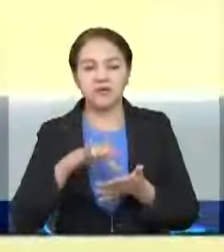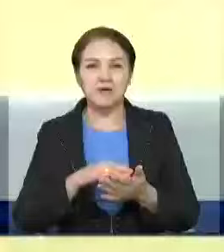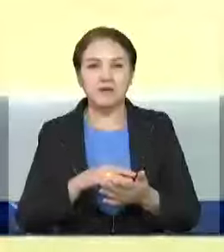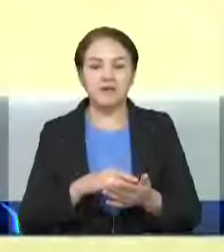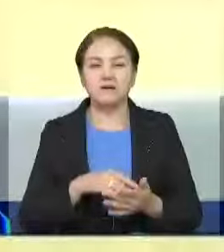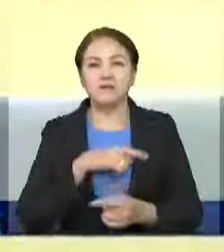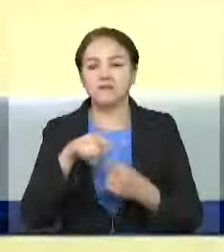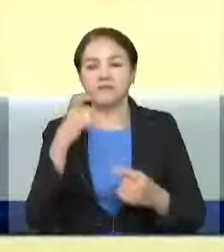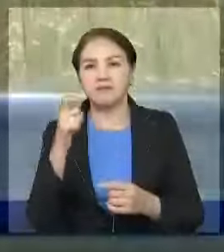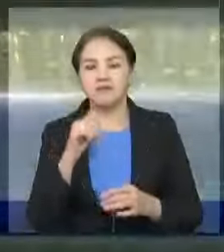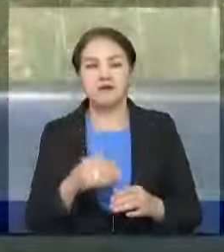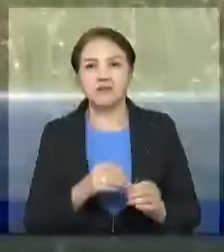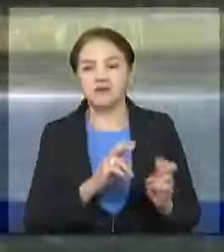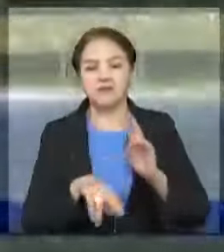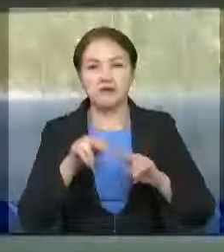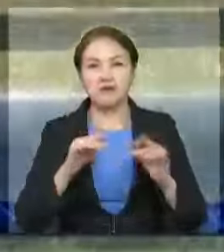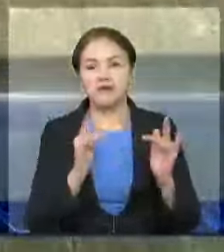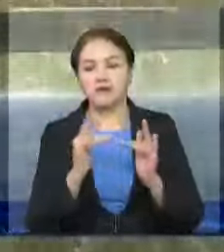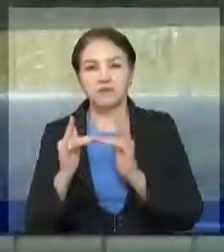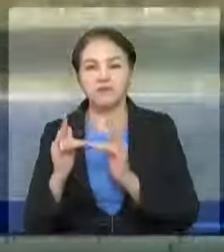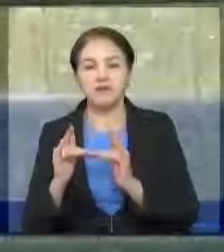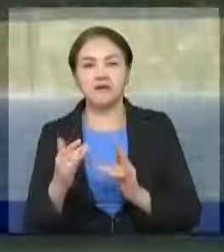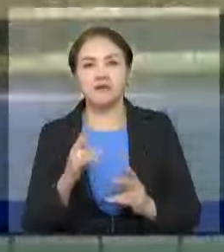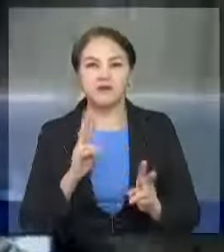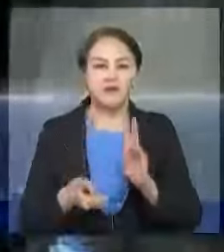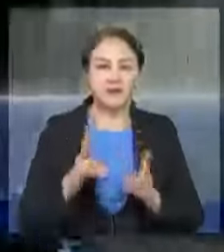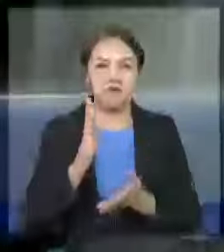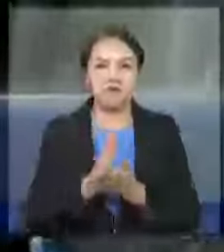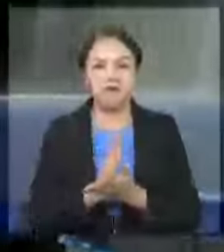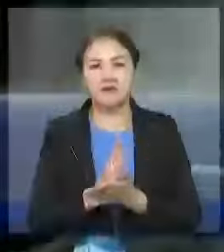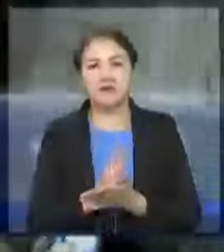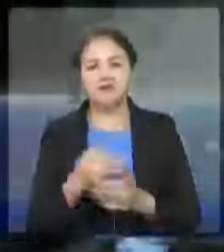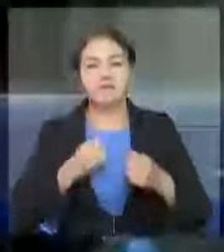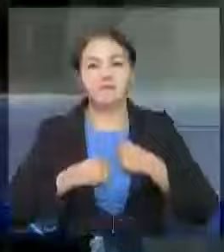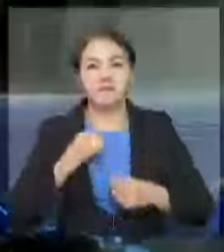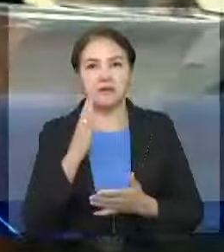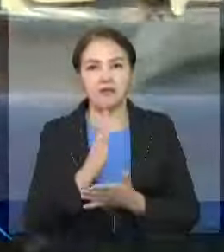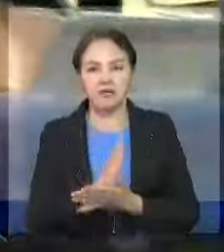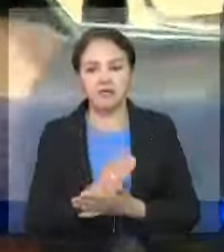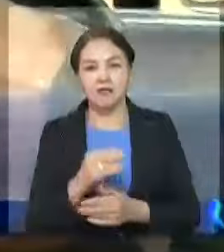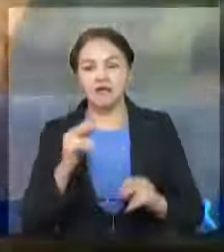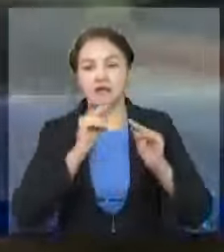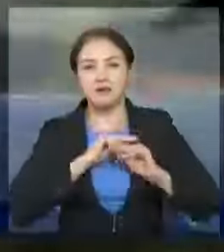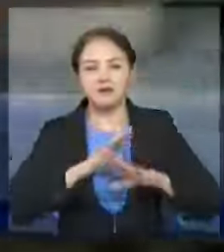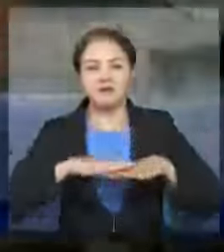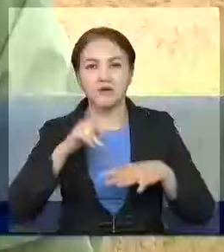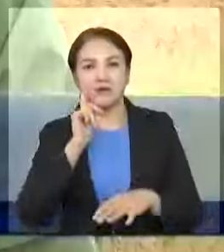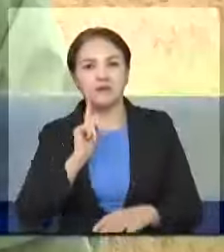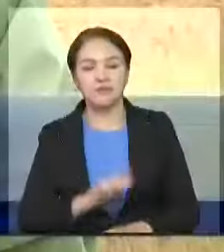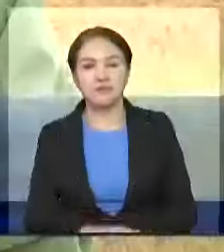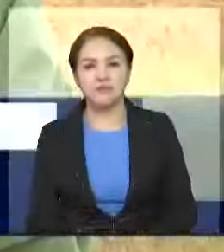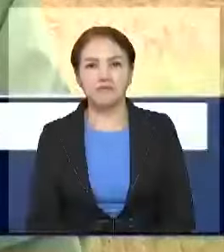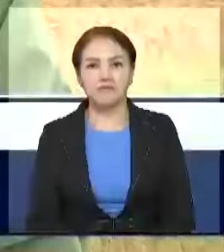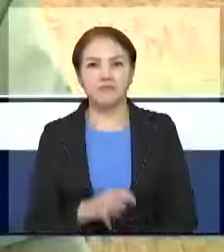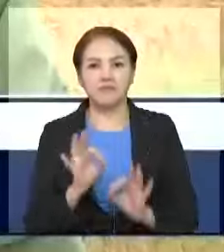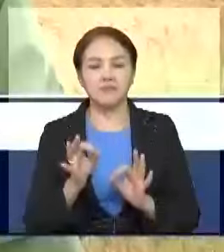бизнеса построил специальное общежитие. Есть повар, который готовит на протяжении 3 сезонов, работает в бане. Поэтому рабочие трудятся с большим удовольствием.